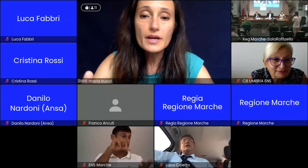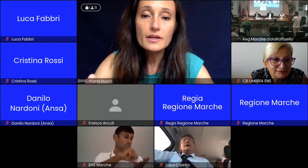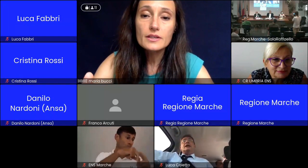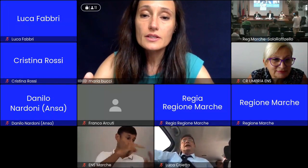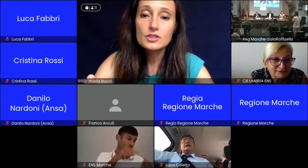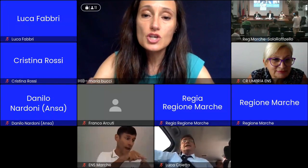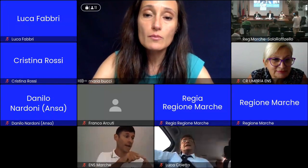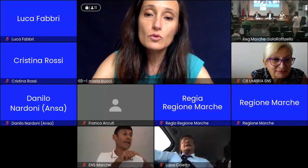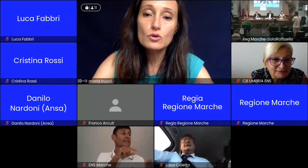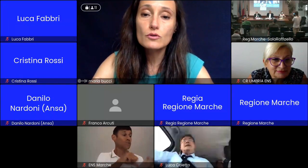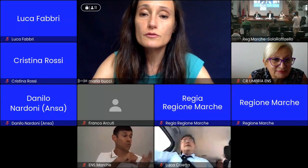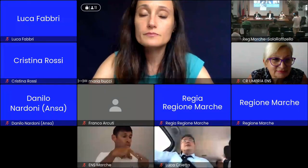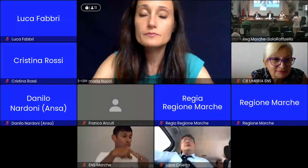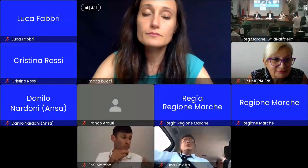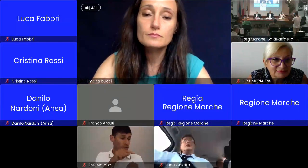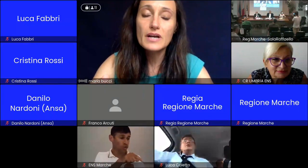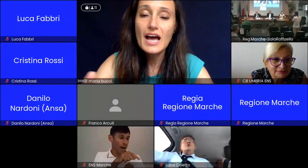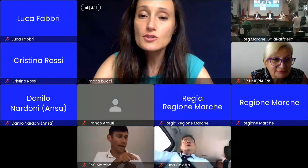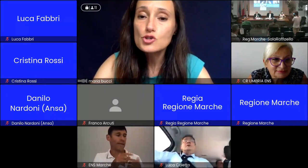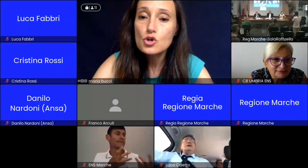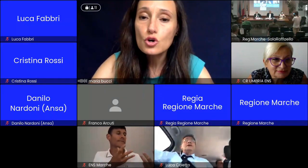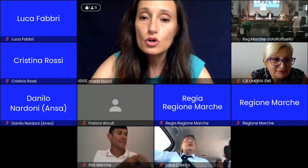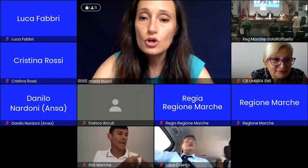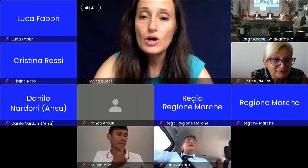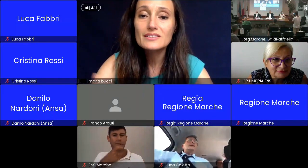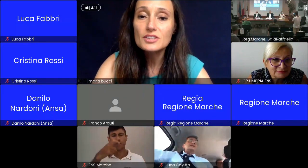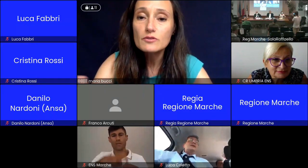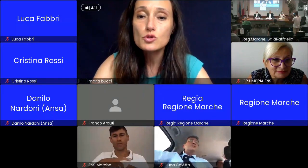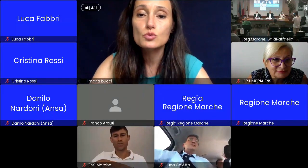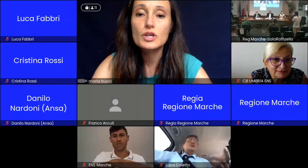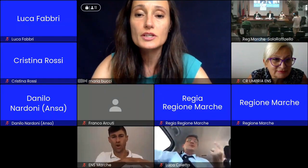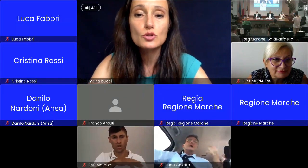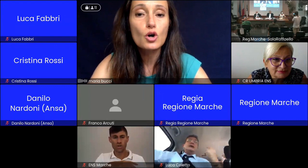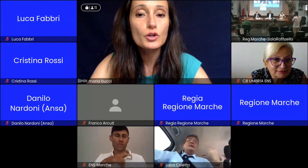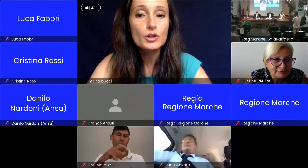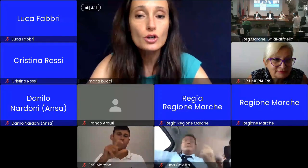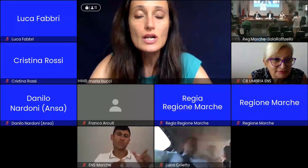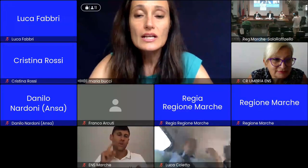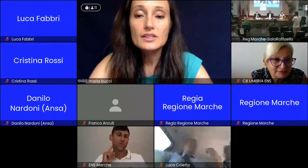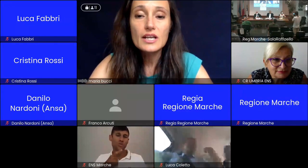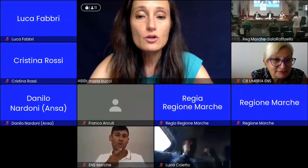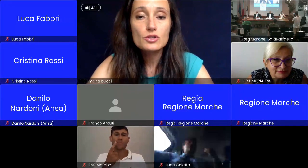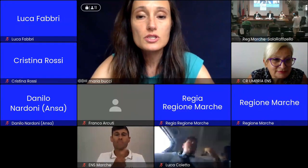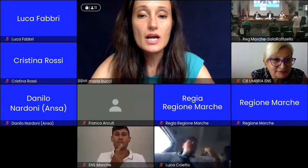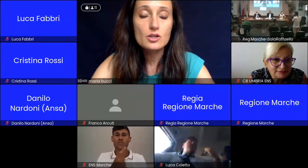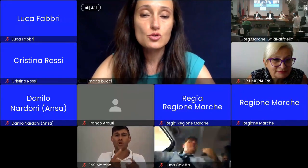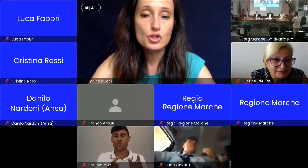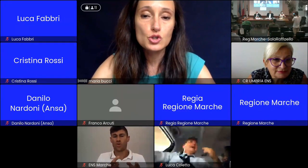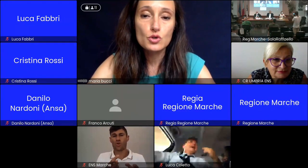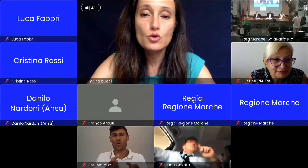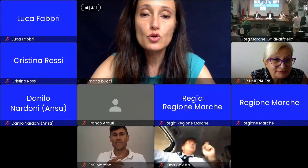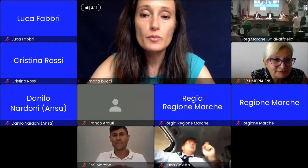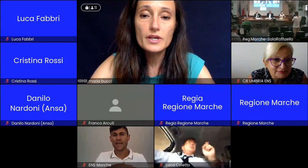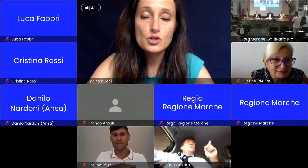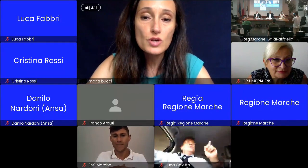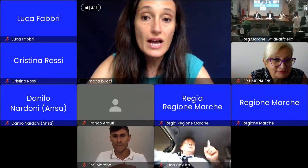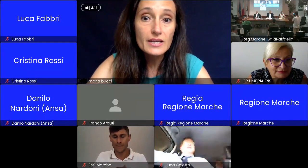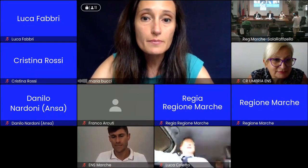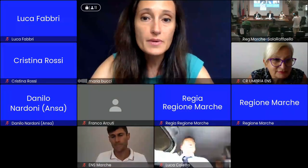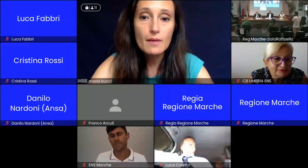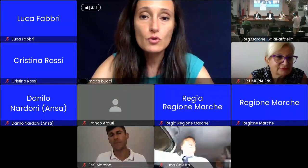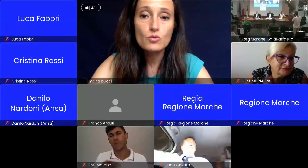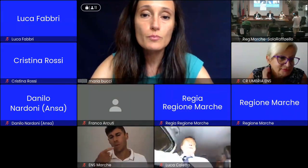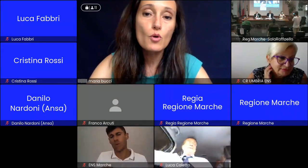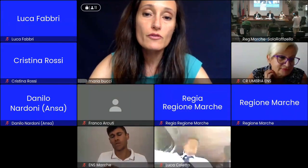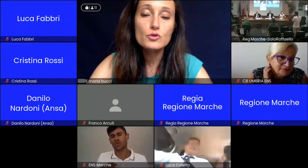come, diciamo, braccio, no, attivo sul territorio della nostra associazione. Noi come